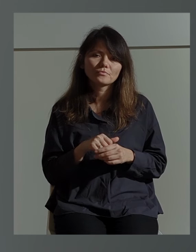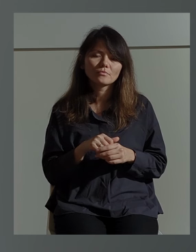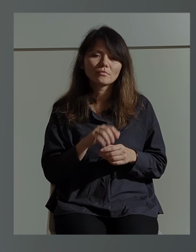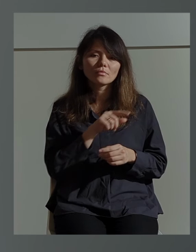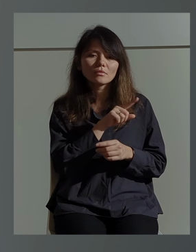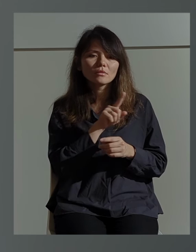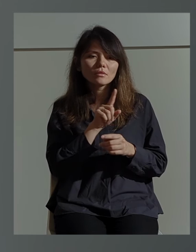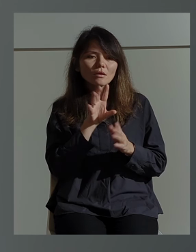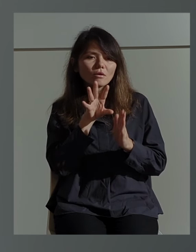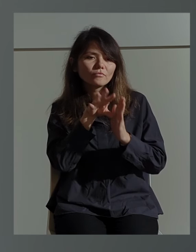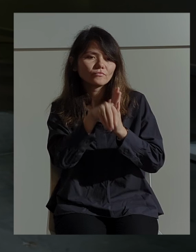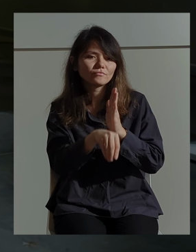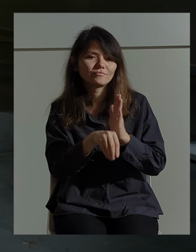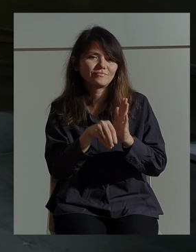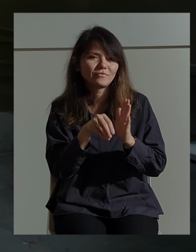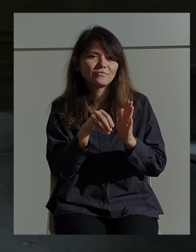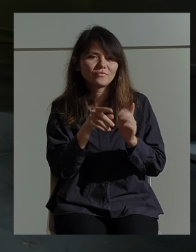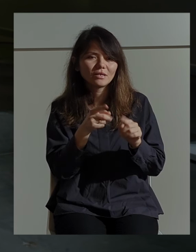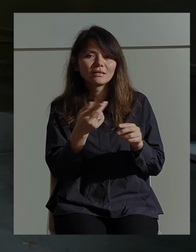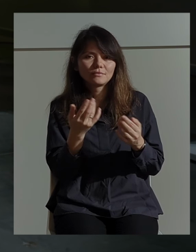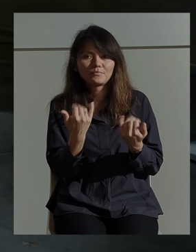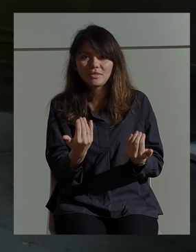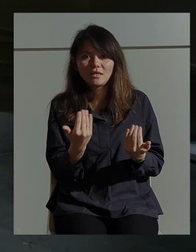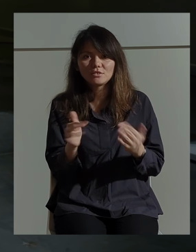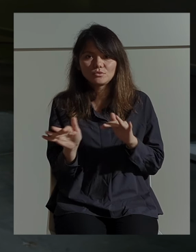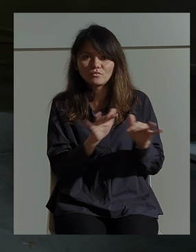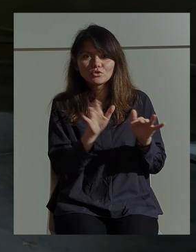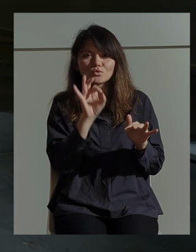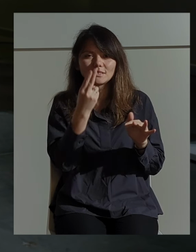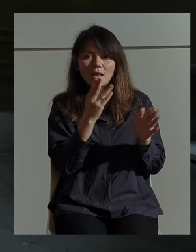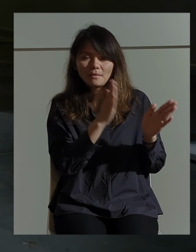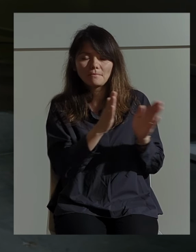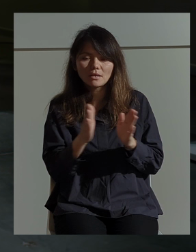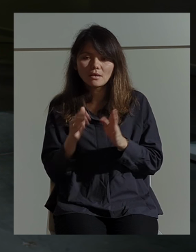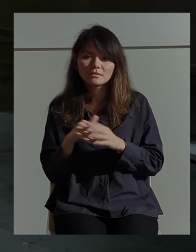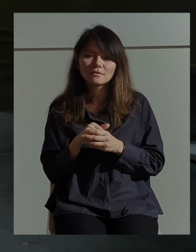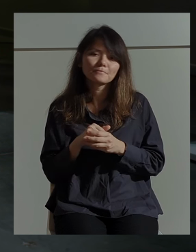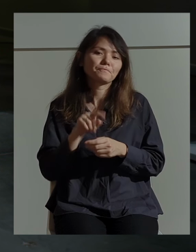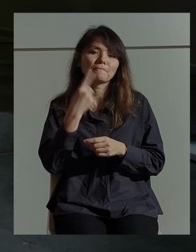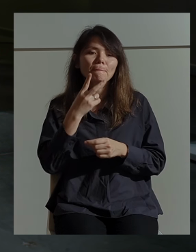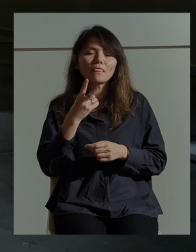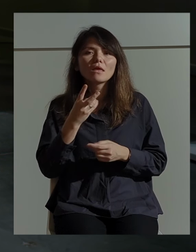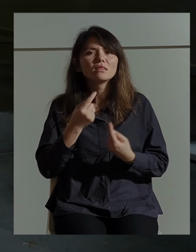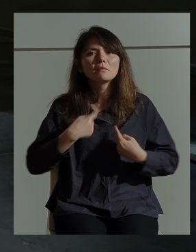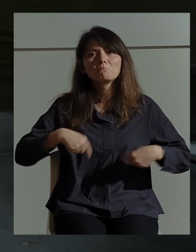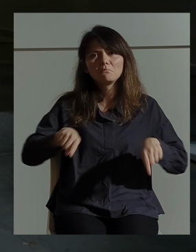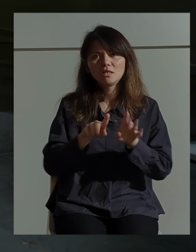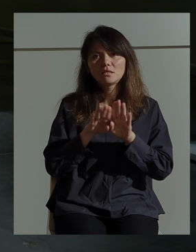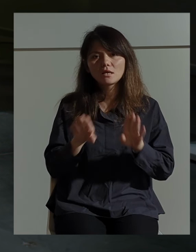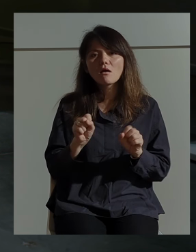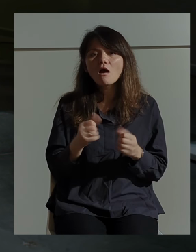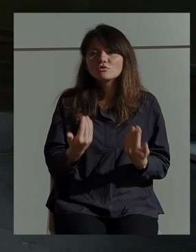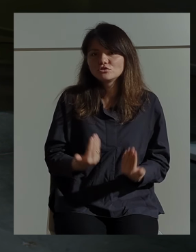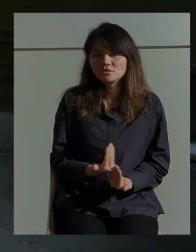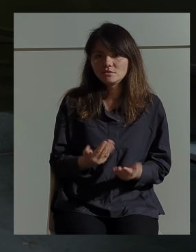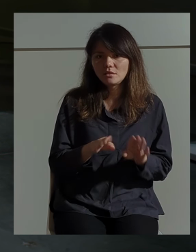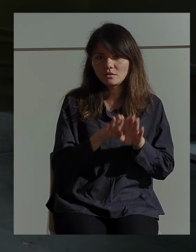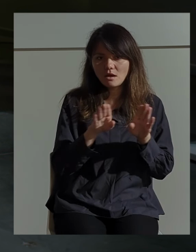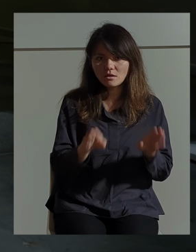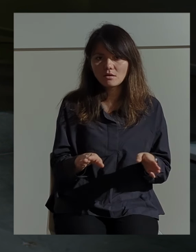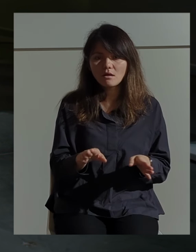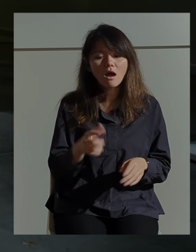строиться в действующий социальный порядок из разряда Не мы такие жизнь такая вот что в общем-то Я